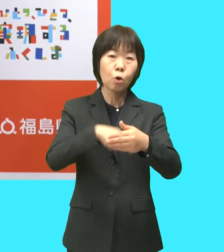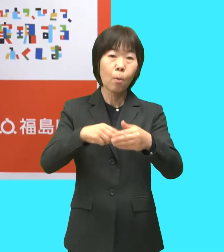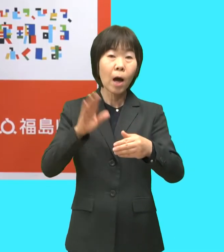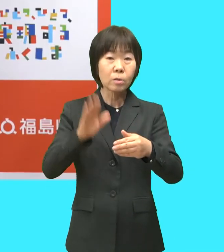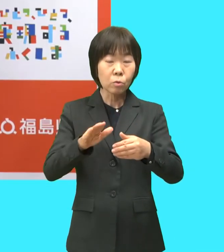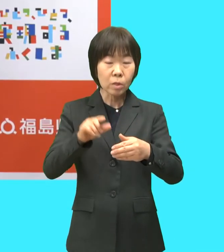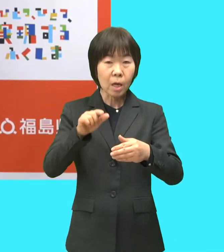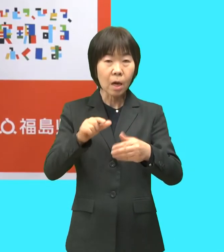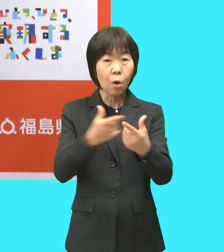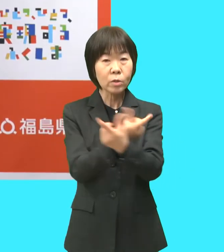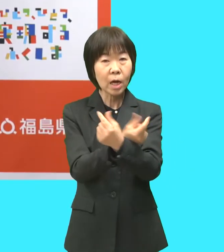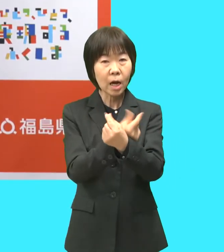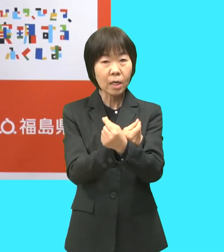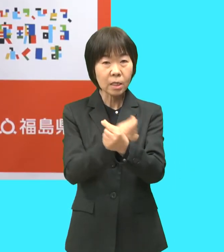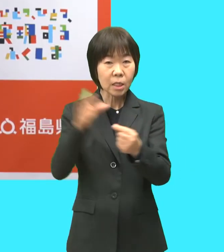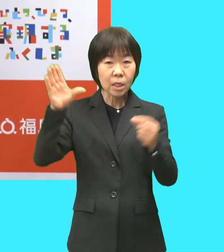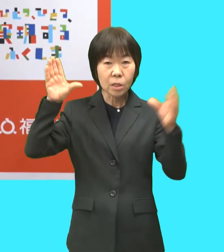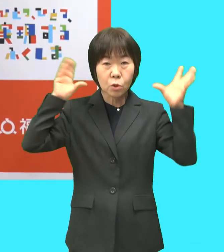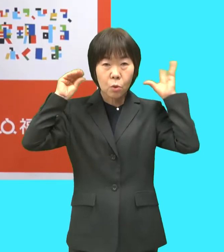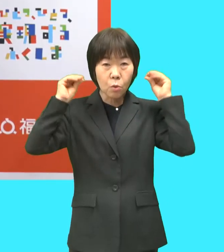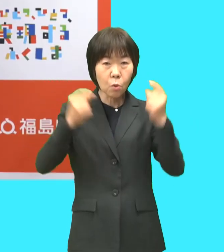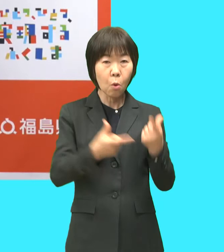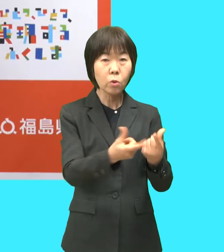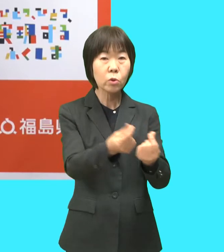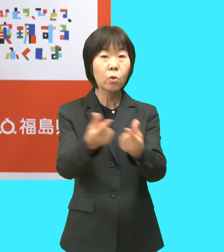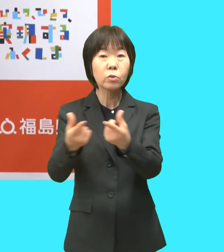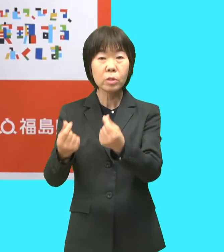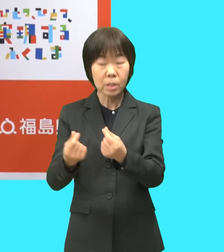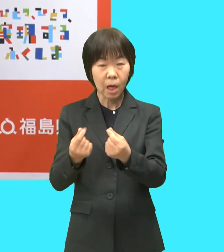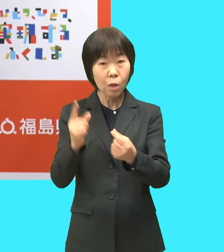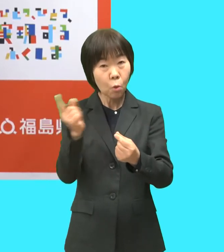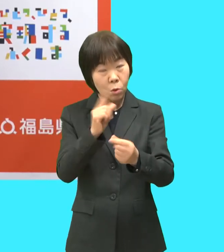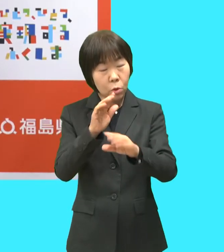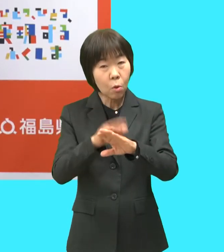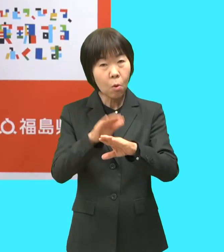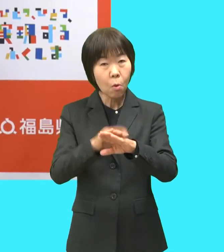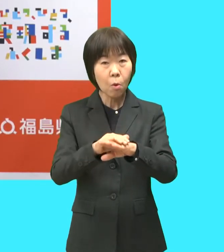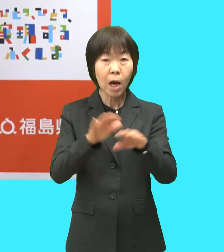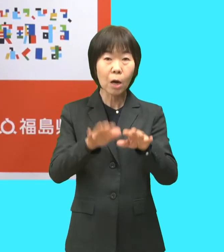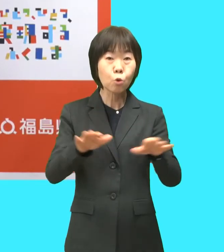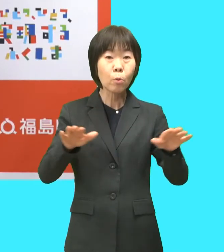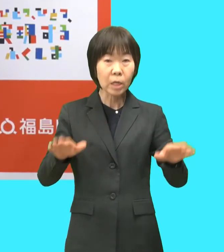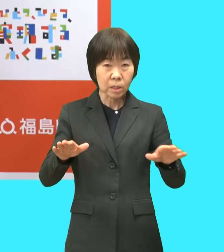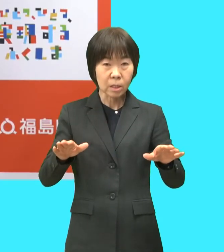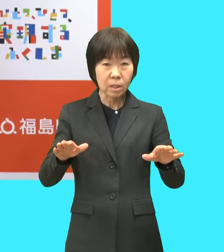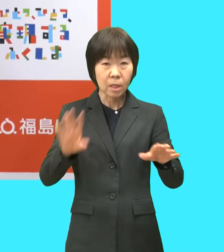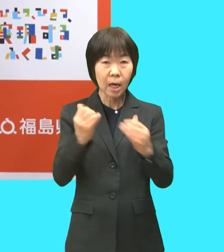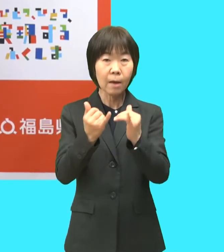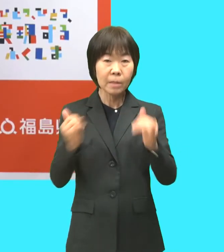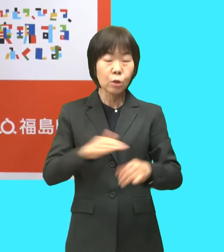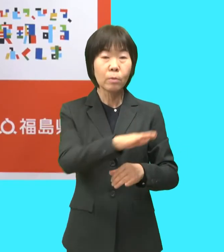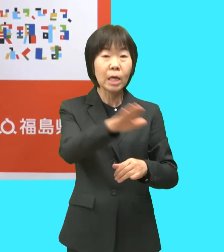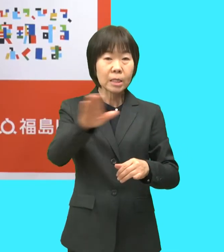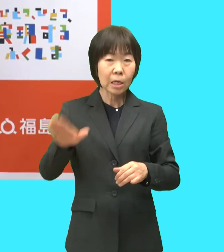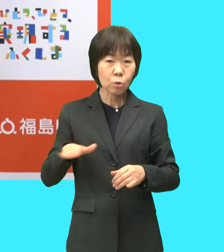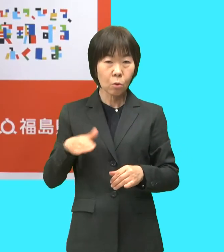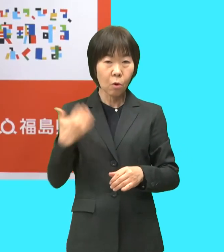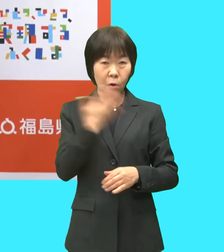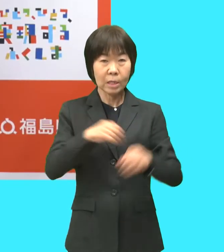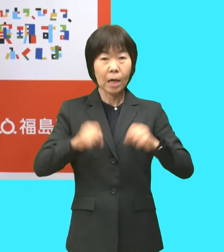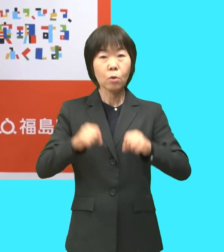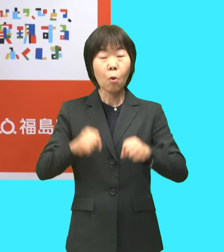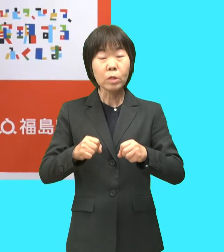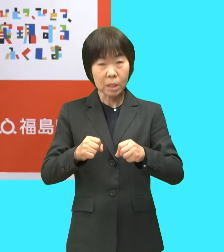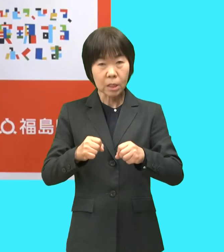をきちっと情報を共有しながら、どういった形が子どもたちにとって、あるいは県民の皆さんの健康にと